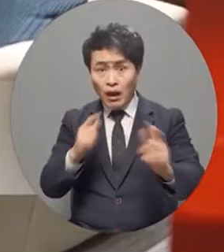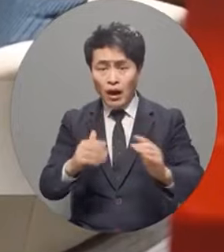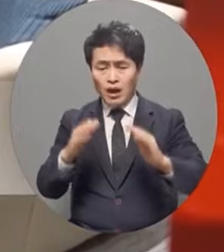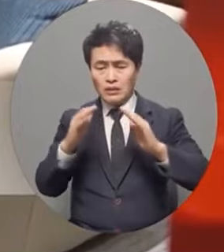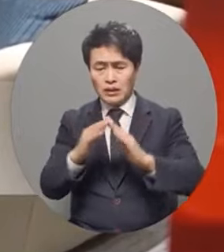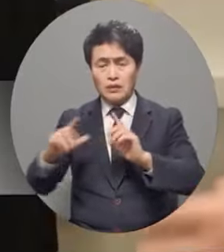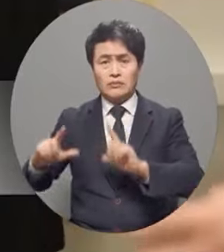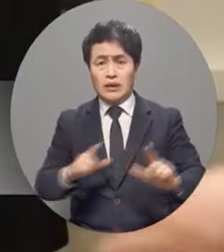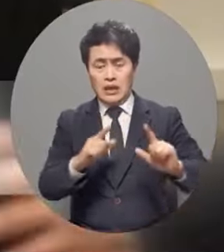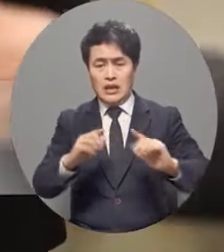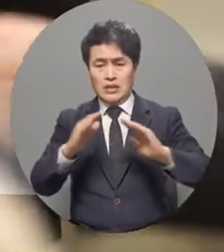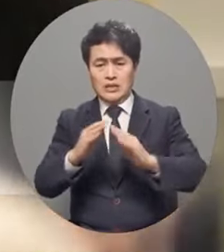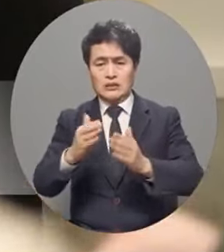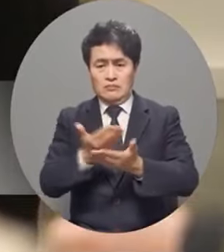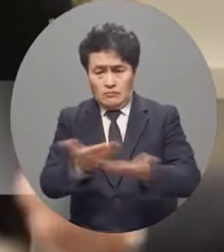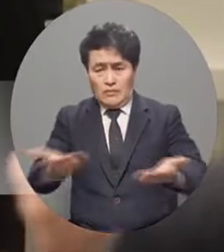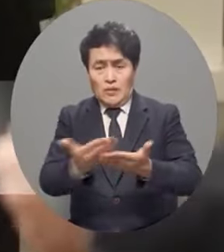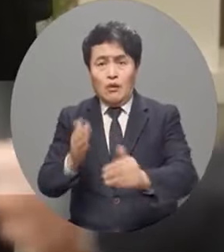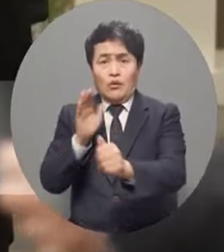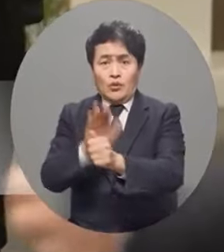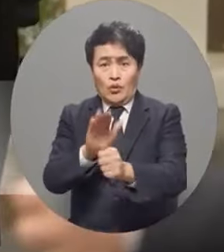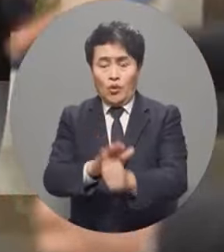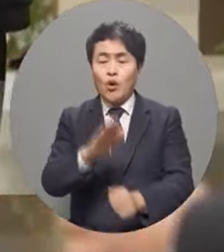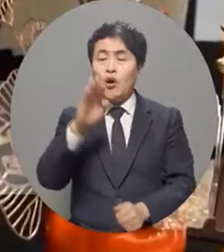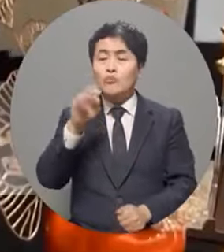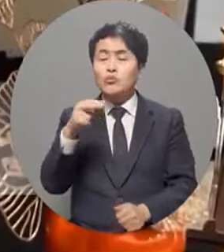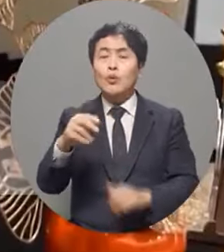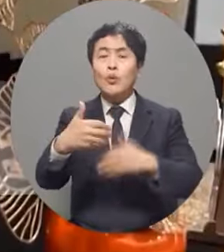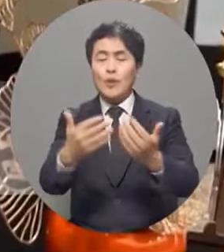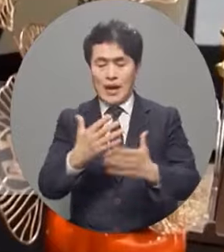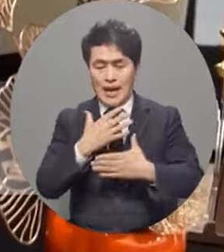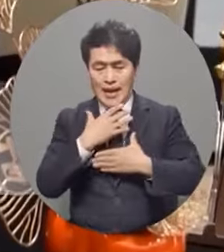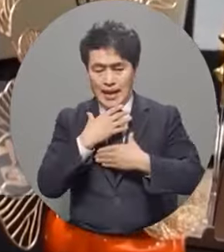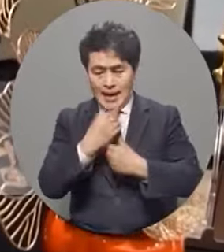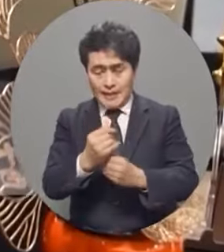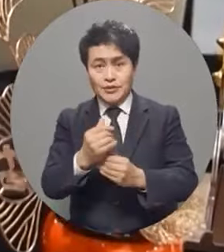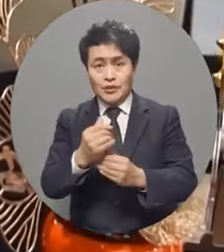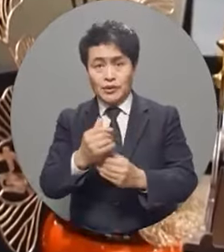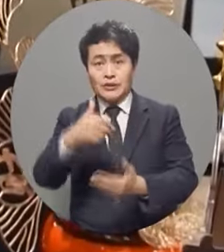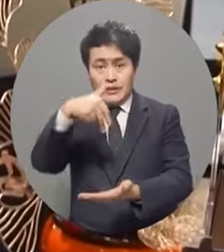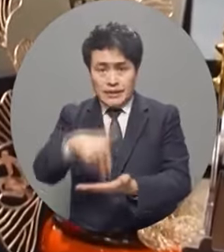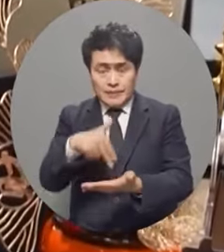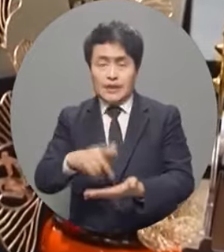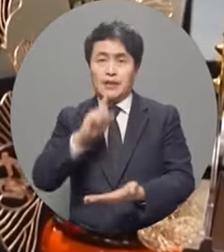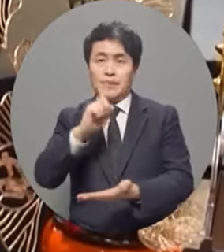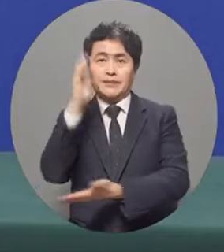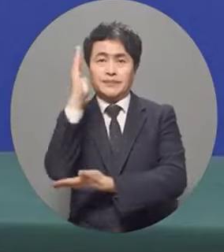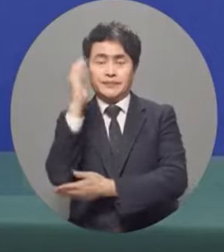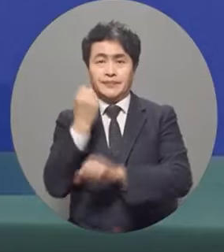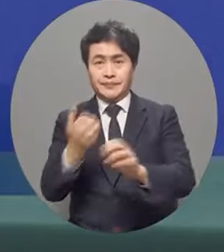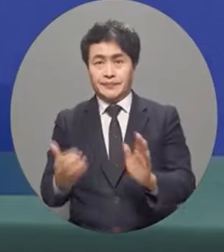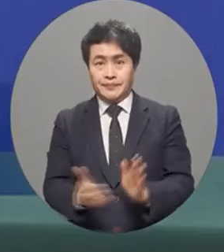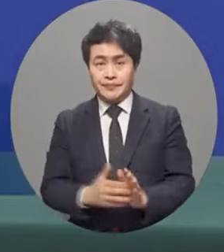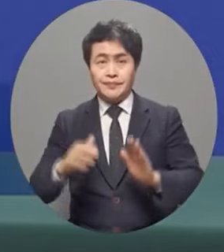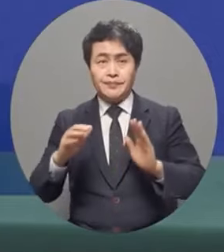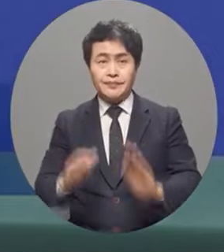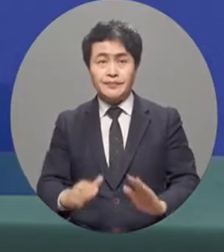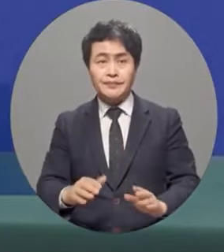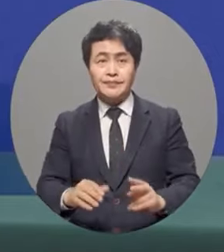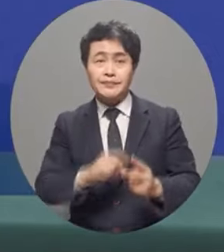목적의 주택 판매는 계속 지원해 부동산 시장을 안정시키겠다는 입장도 밝혔습니다.